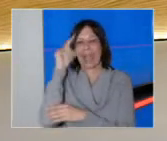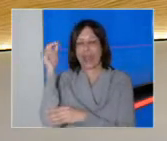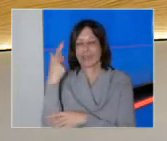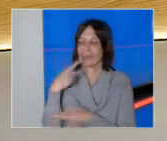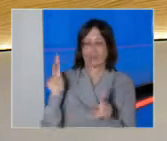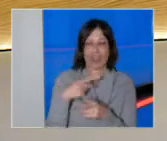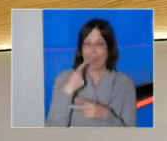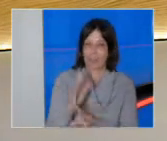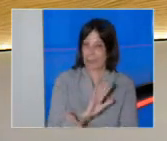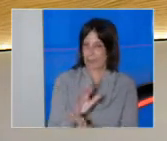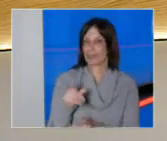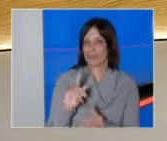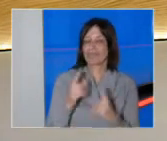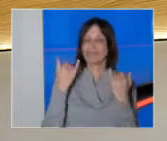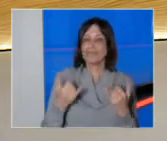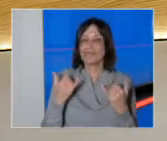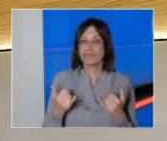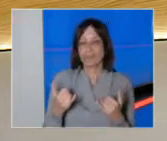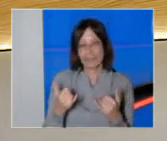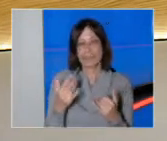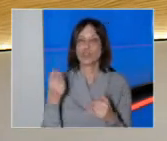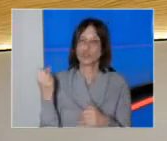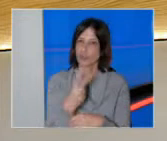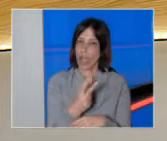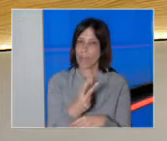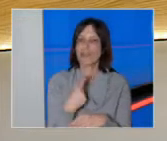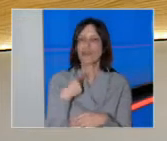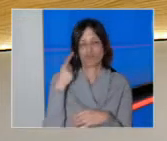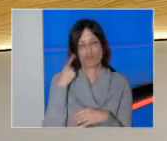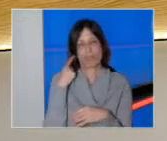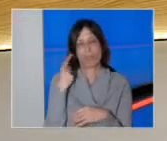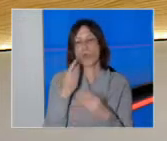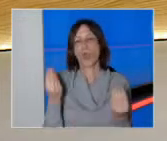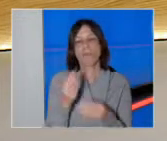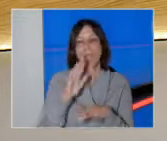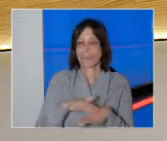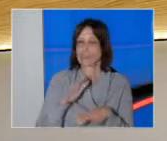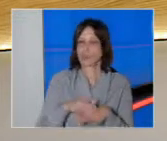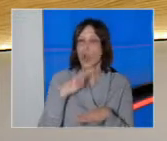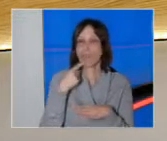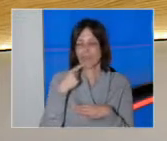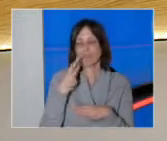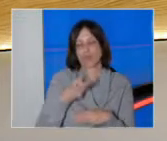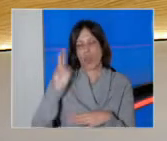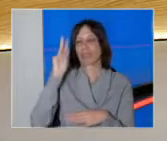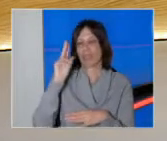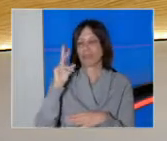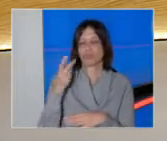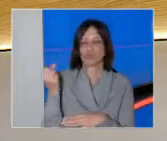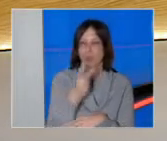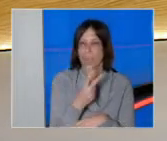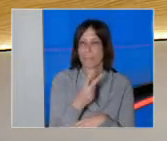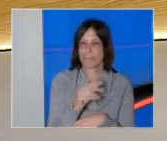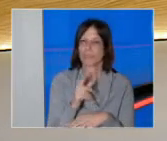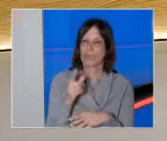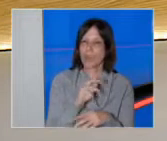זה בלתי אפשרי. כל זה קורה כרגע, לפחות לשבועיים, ואנחנו שומעים את כל גורמי המקצוע שאומרים, זה ייקח יותר משבועיים.